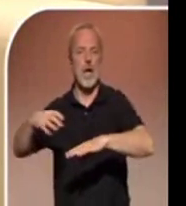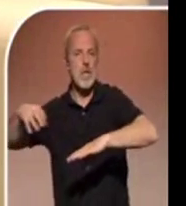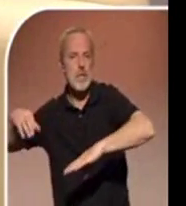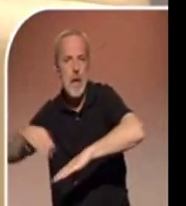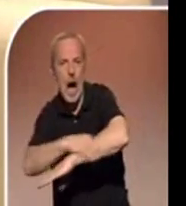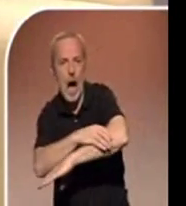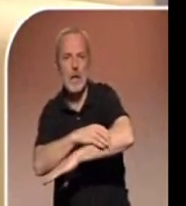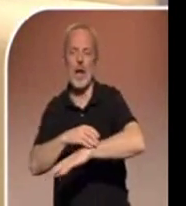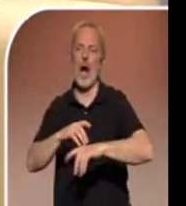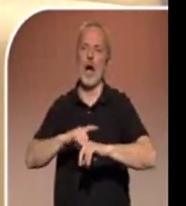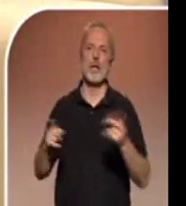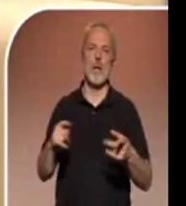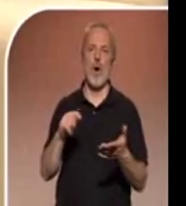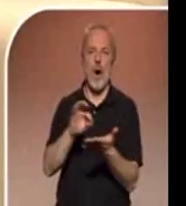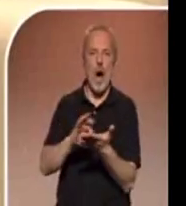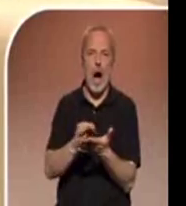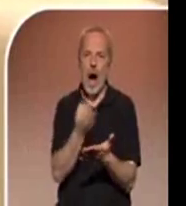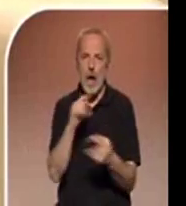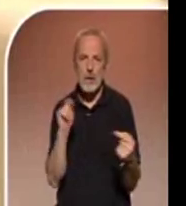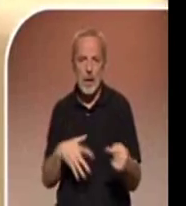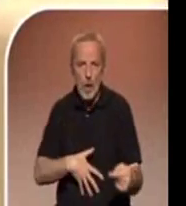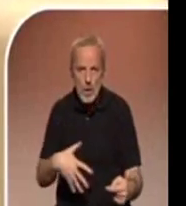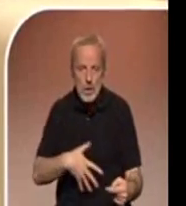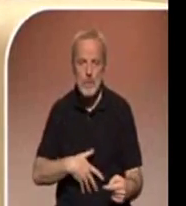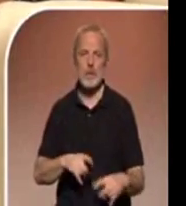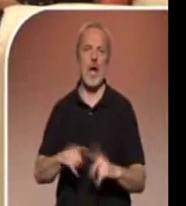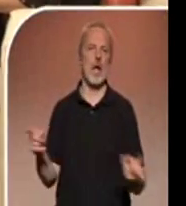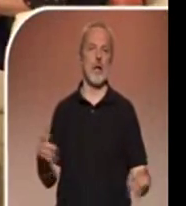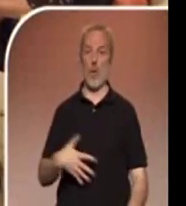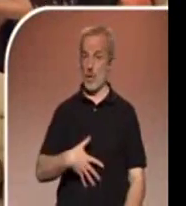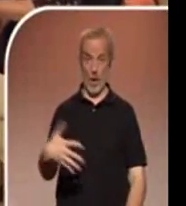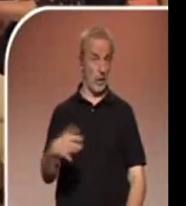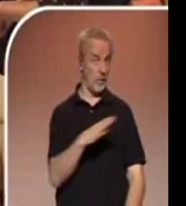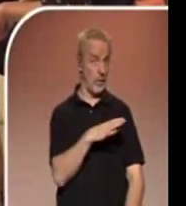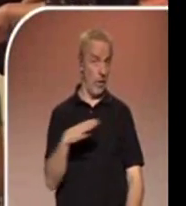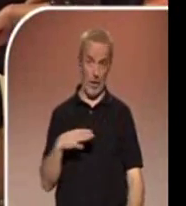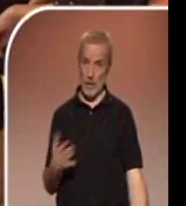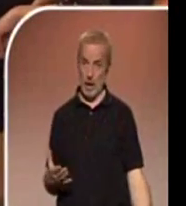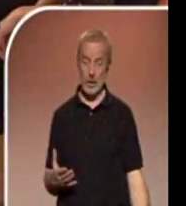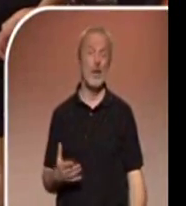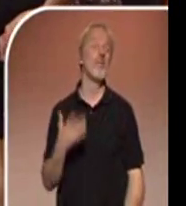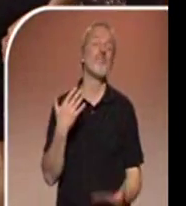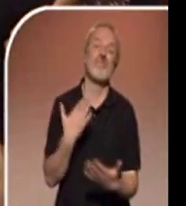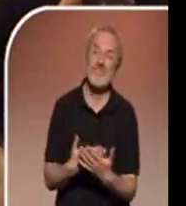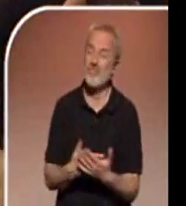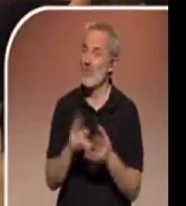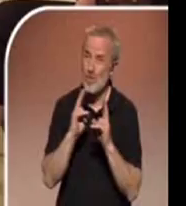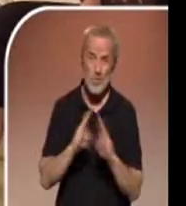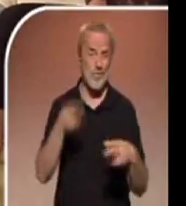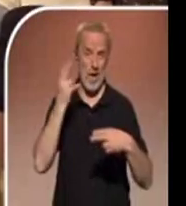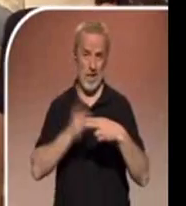té antikoncepce, nebo i fyziologická gravidita. Takže je to takový faktor, který čeká na svoji příležitost a